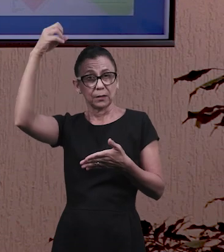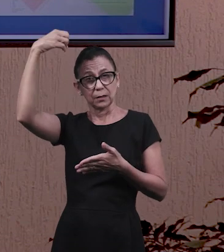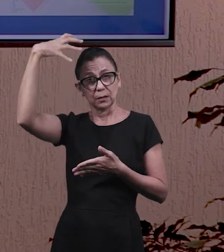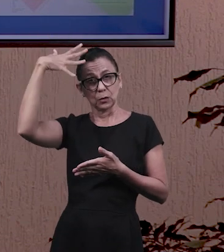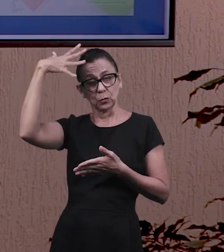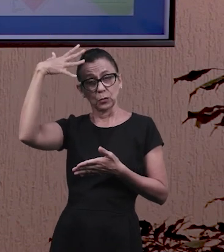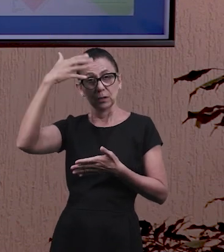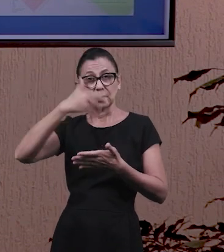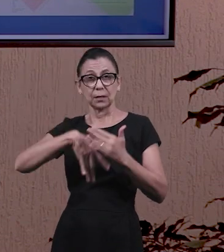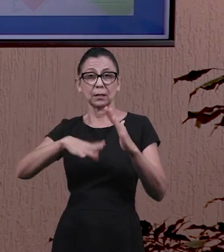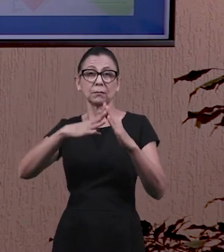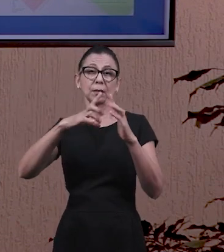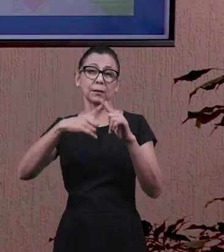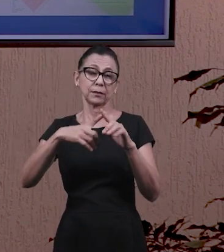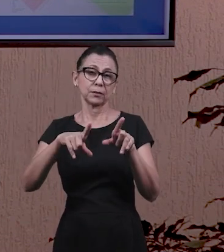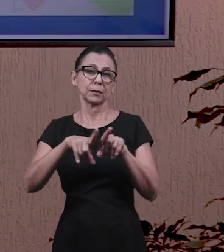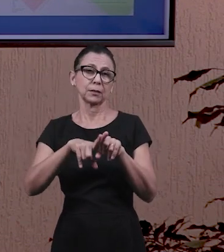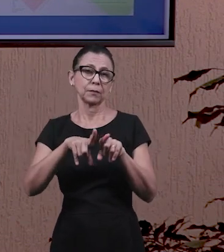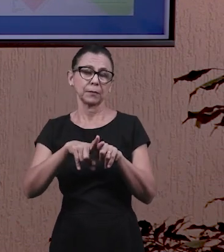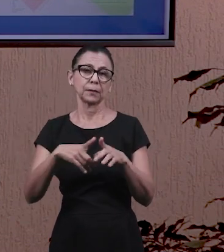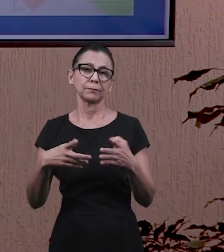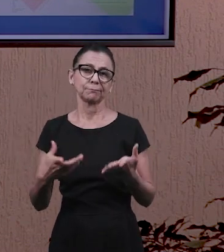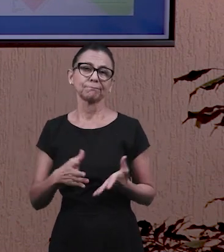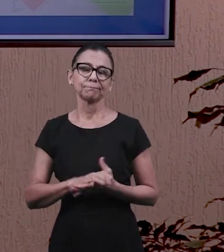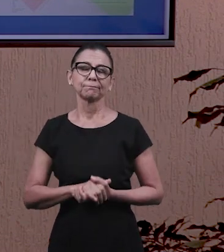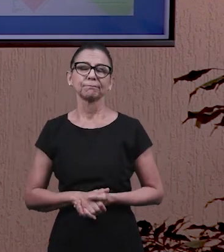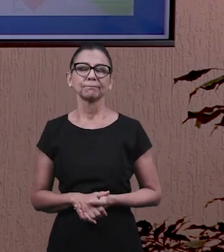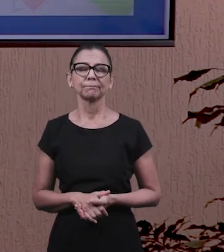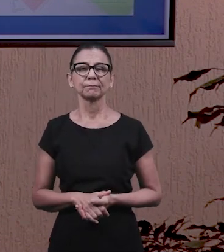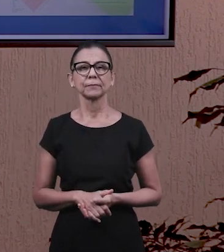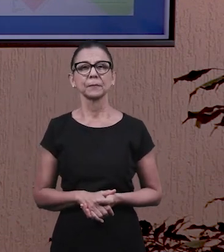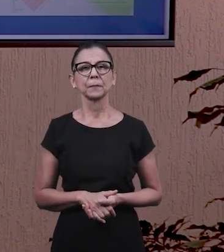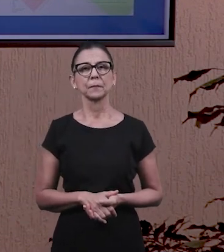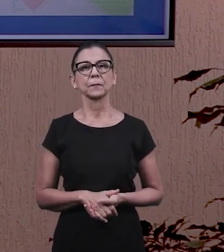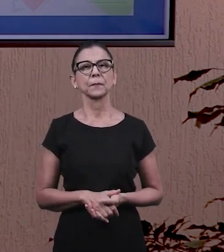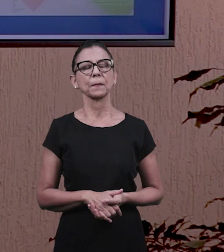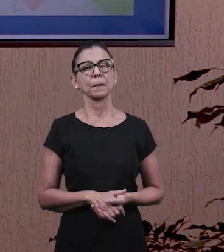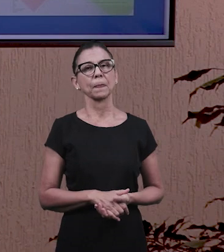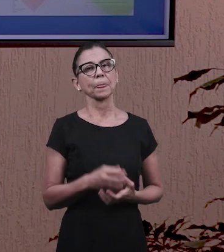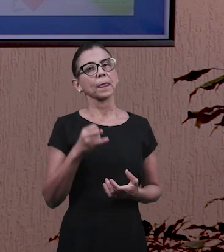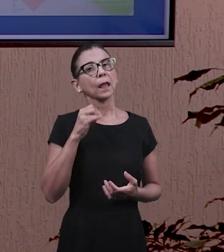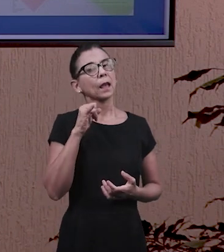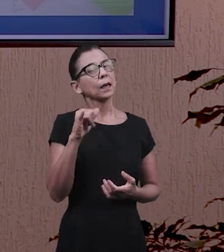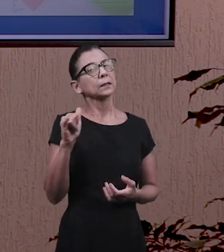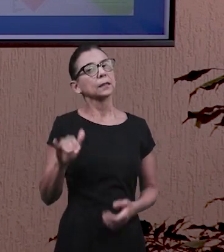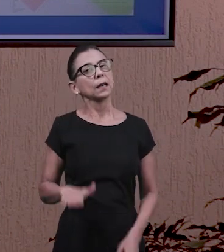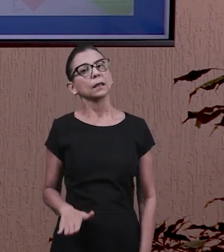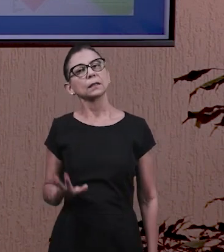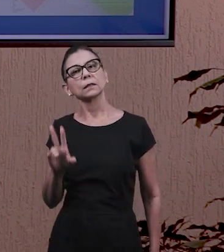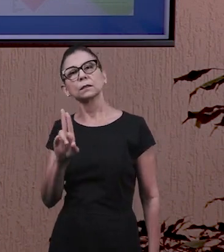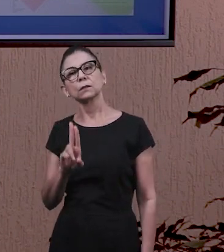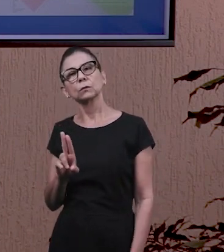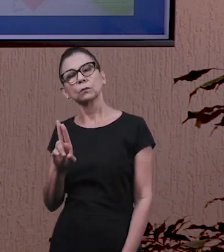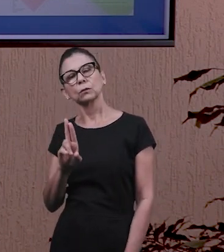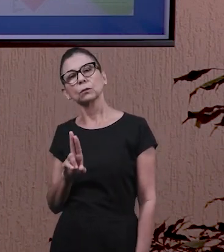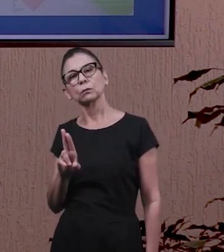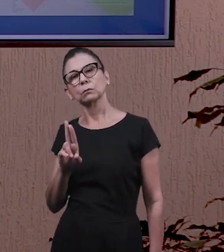focus de lumière dans l'église. Donc, qu'elle ne soit pas sur le focus de